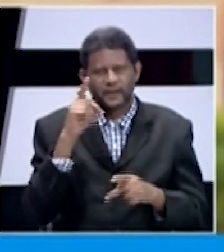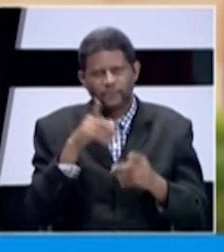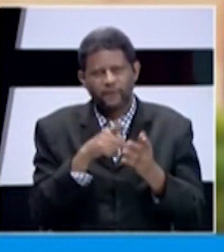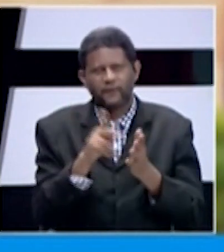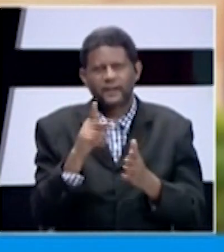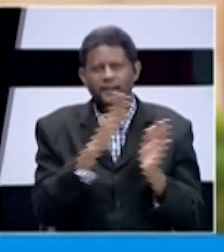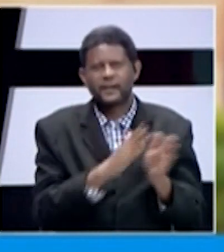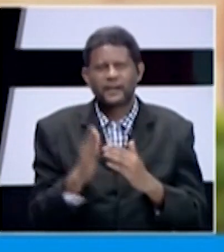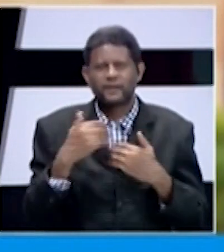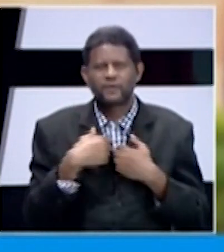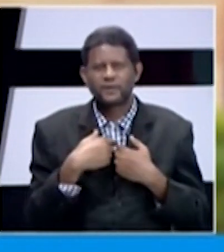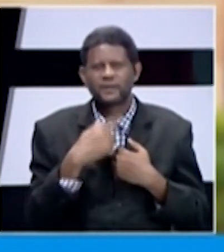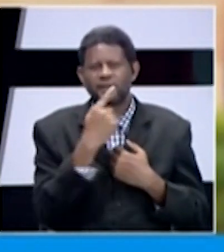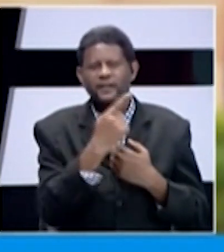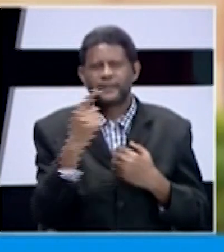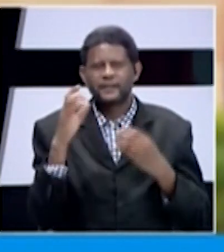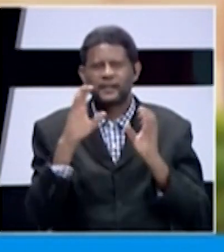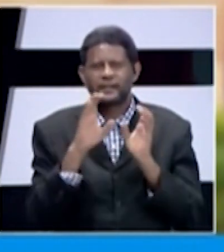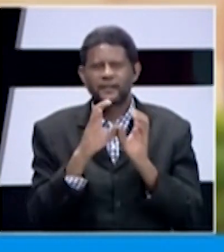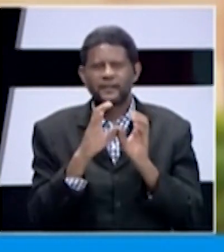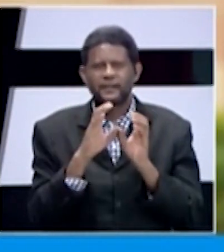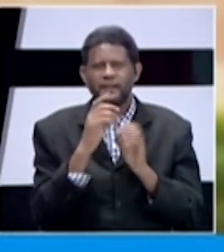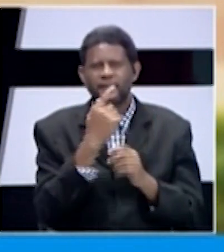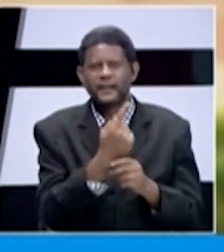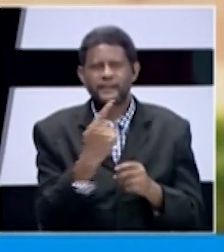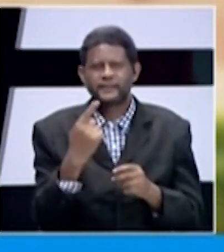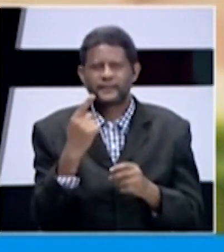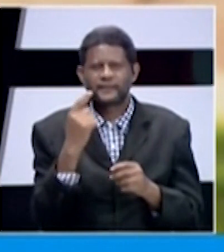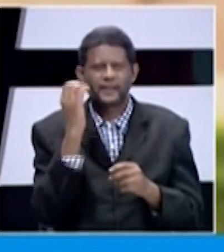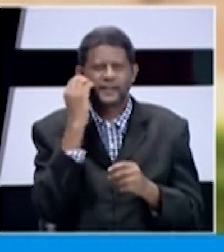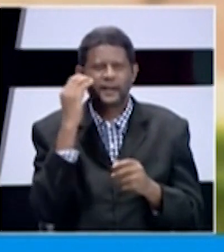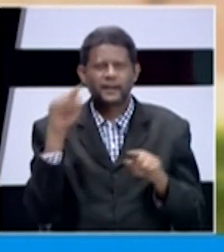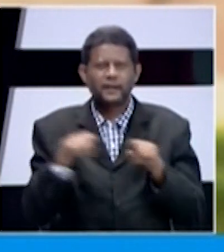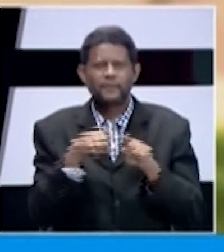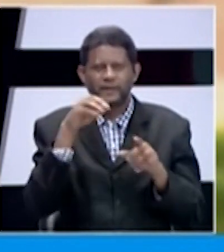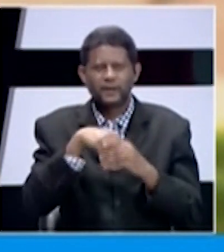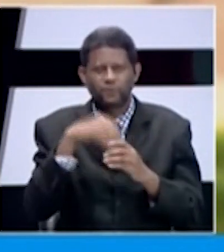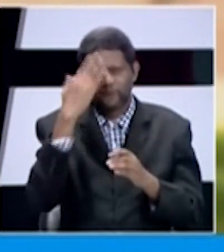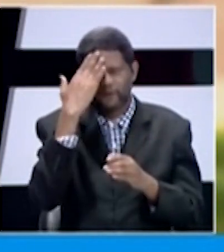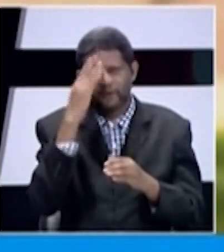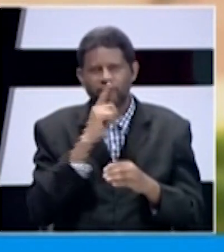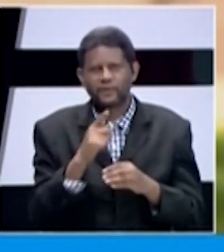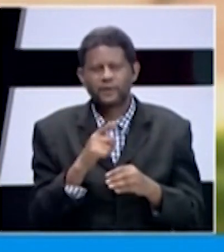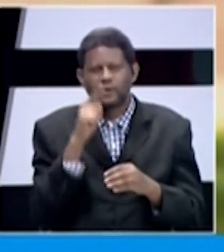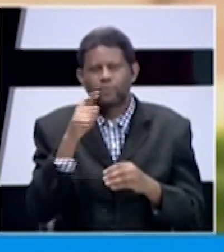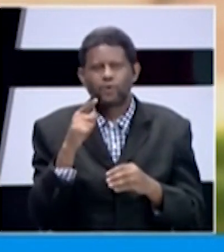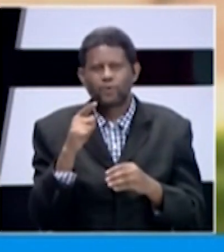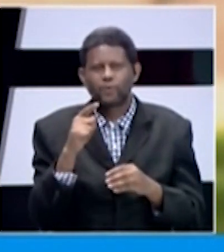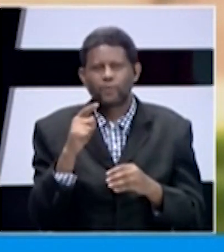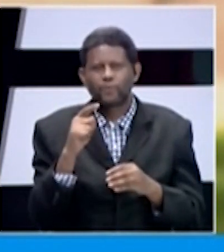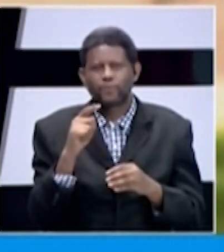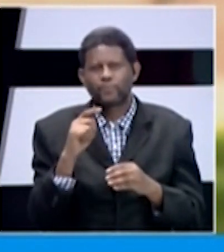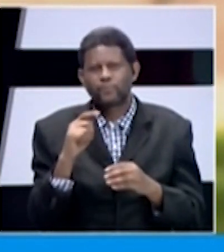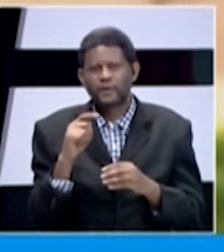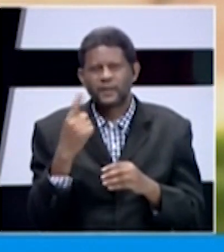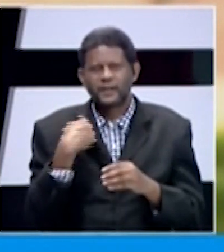ኣለኹ ሕድሕድ ካርዲ ናብ ሕድሕድ ገዛ ከም ዝኣተወት ይፍለጥ እዩ ብኡ መልክዕ ከዓ ንሕና ከዓ